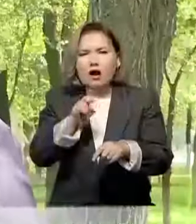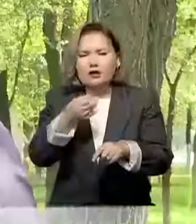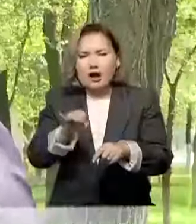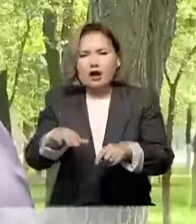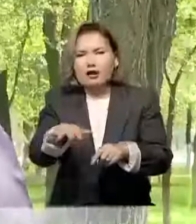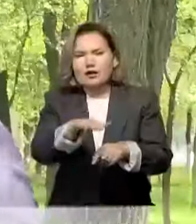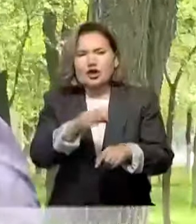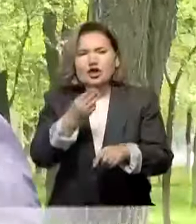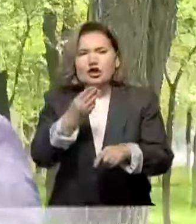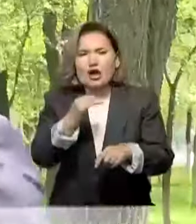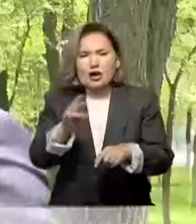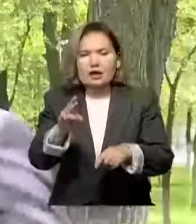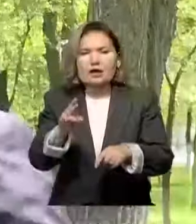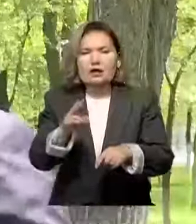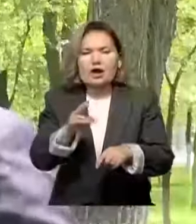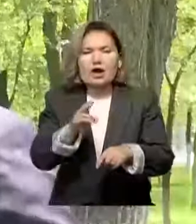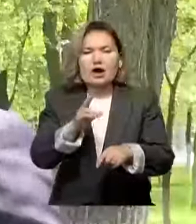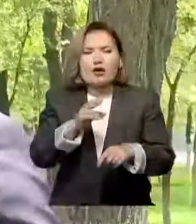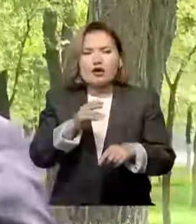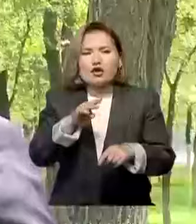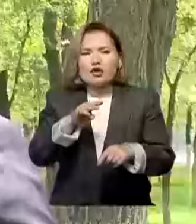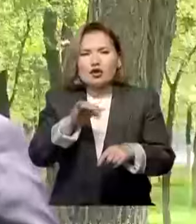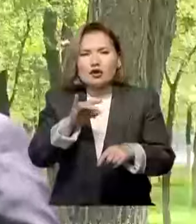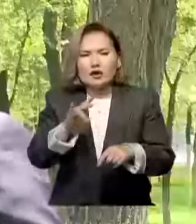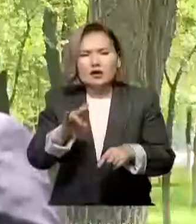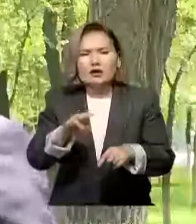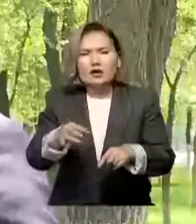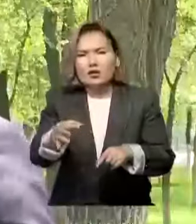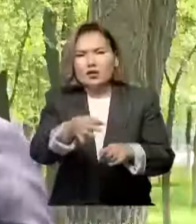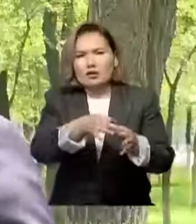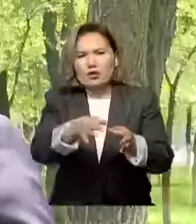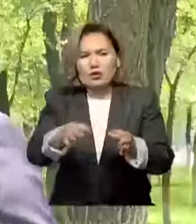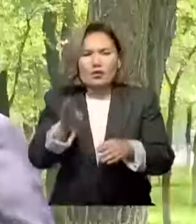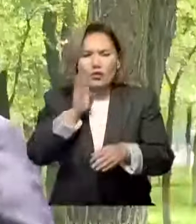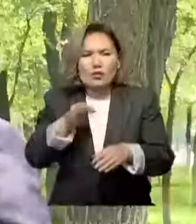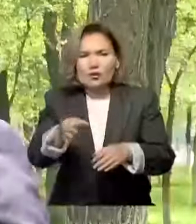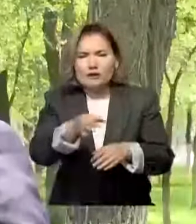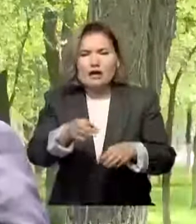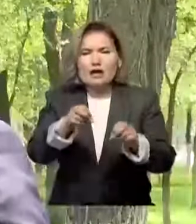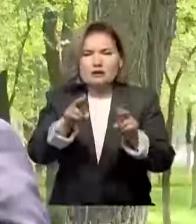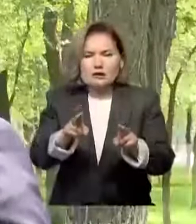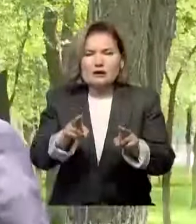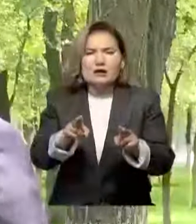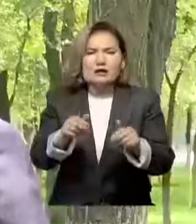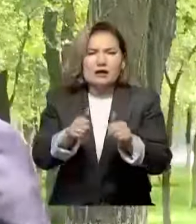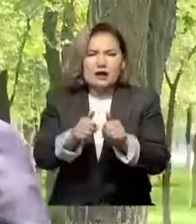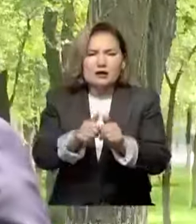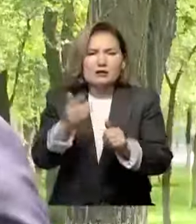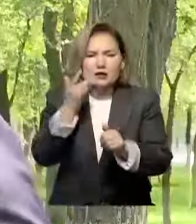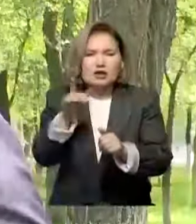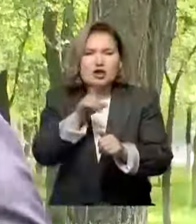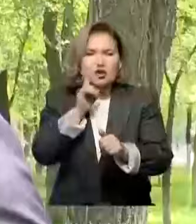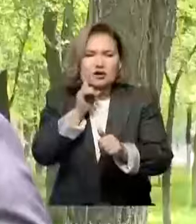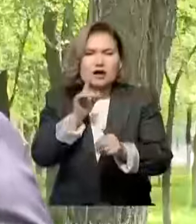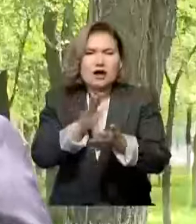болсын, Шарым болсын, Көлсай болсын, Қайынды болсын, Түрген болсын деген сияқты. Сол жерлерде де арнайы акциялар ұйымдастырып, арнайы ақпараттық